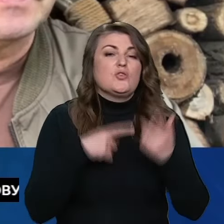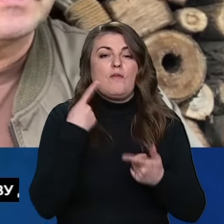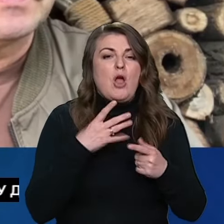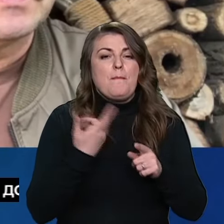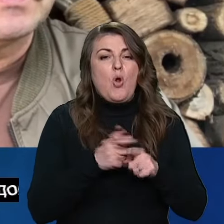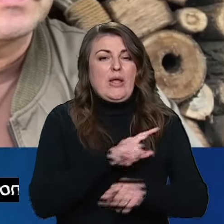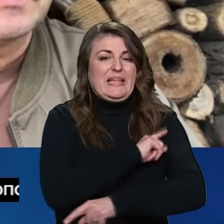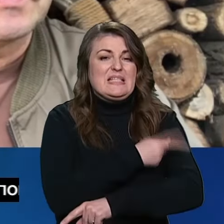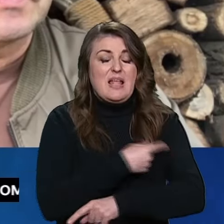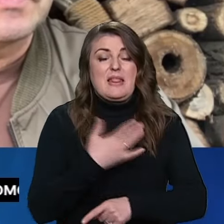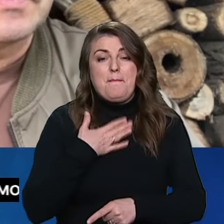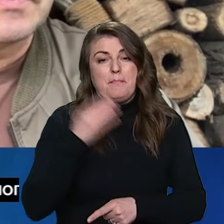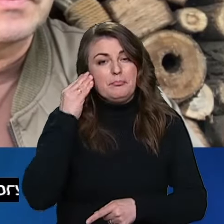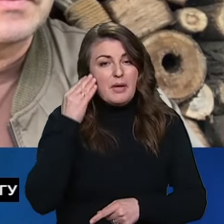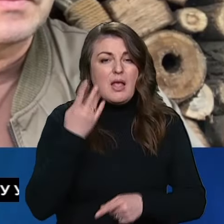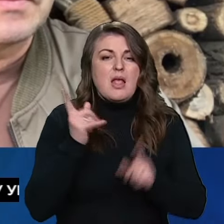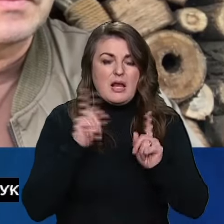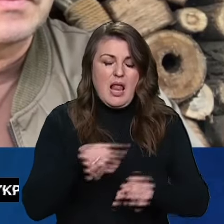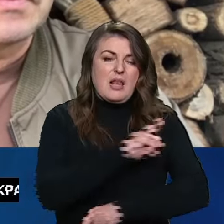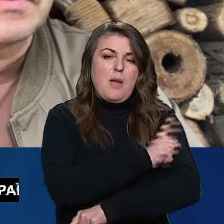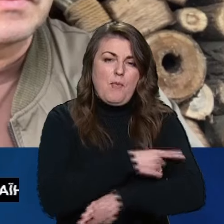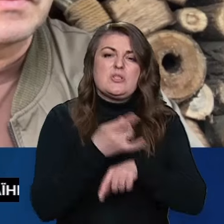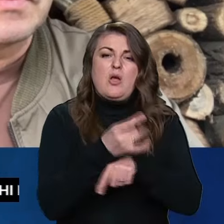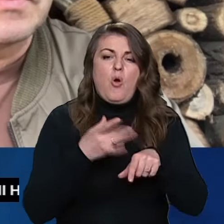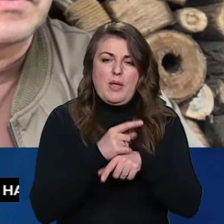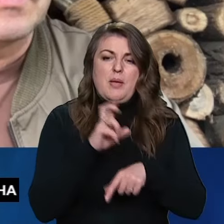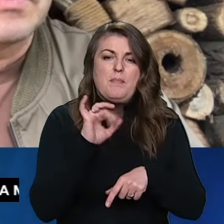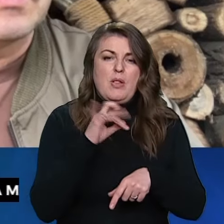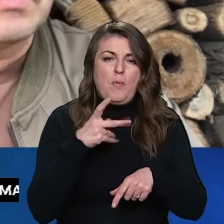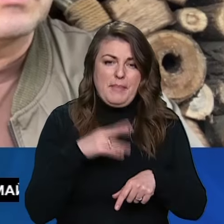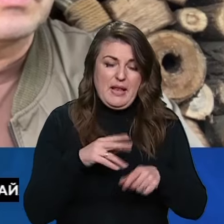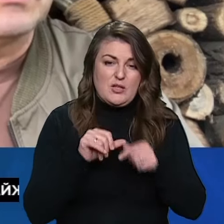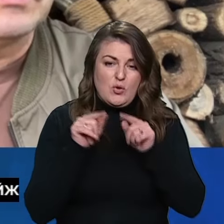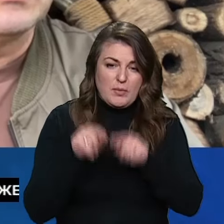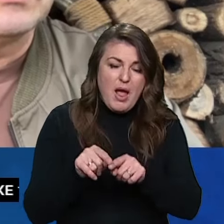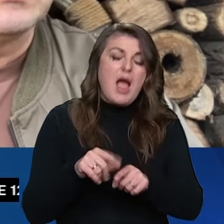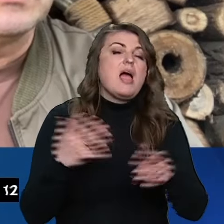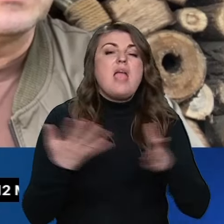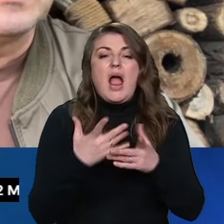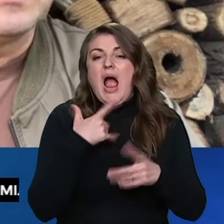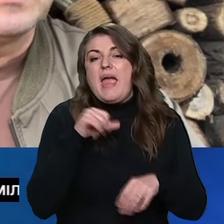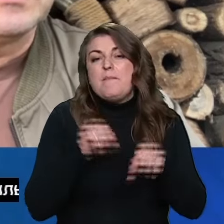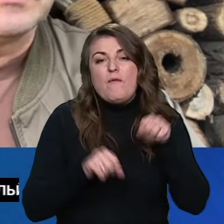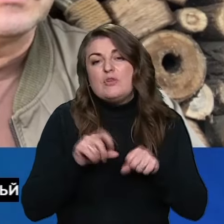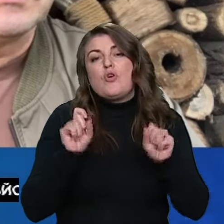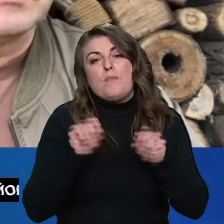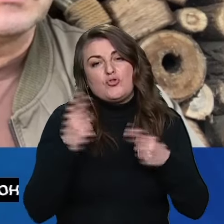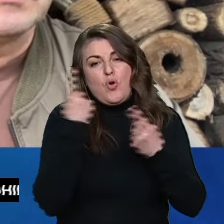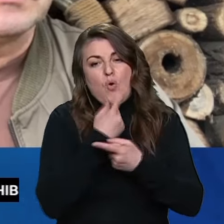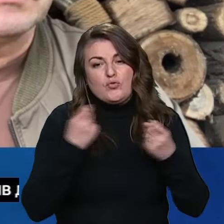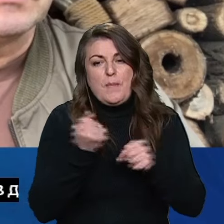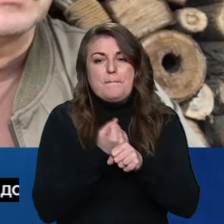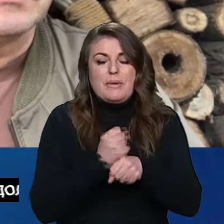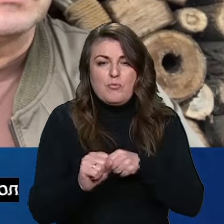про інтенсивність, як на мене, реально посилились обстріли Білопілля, зокрема. Яка ймовірність, що можуть